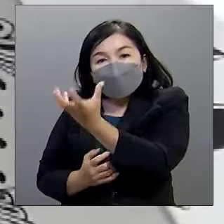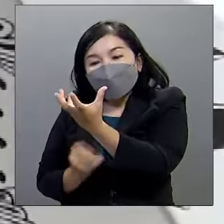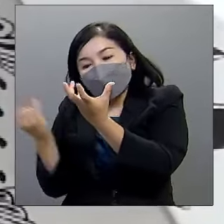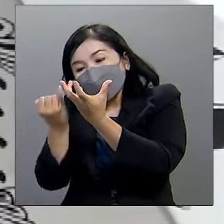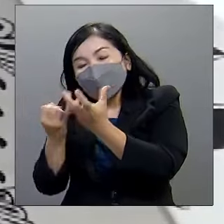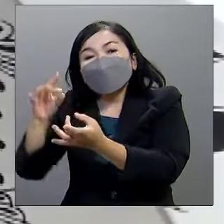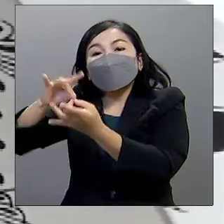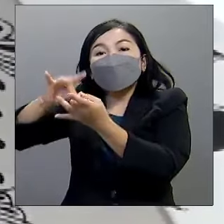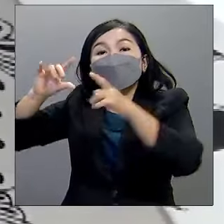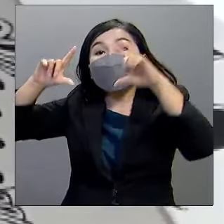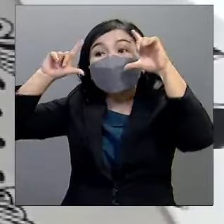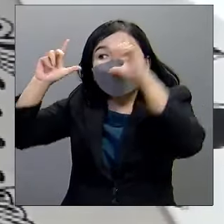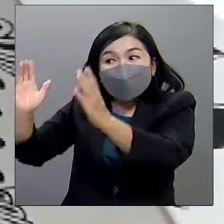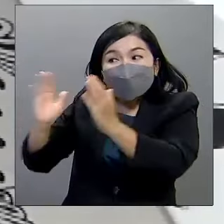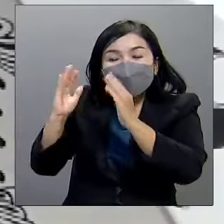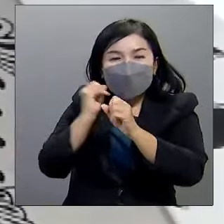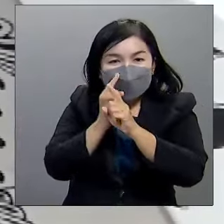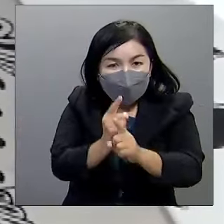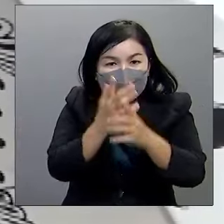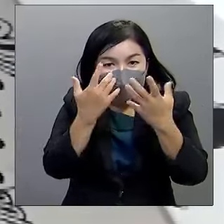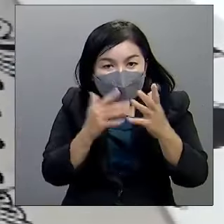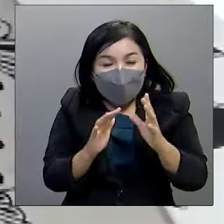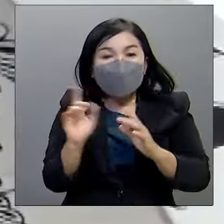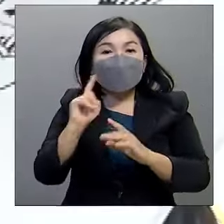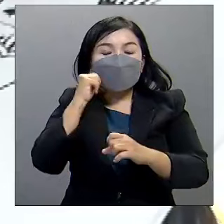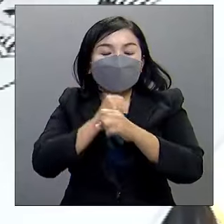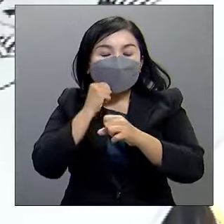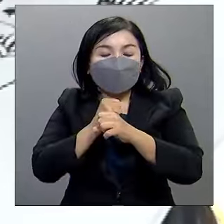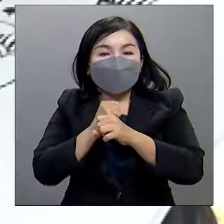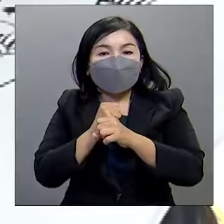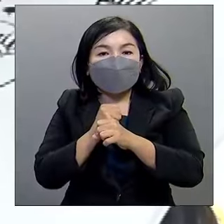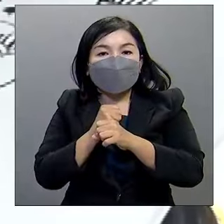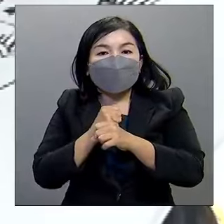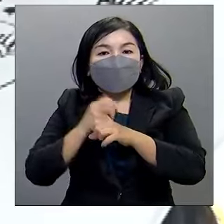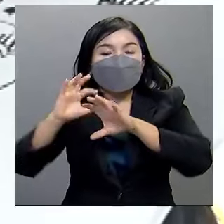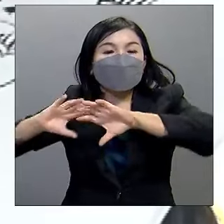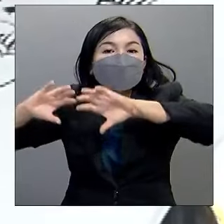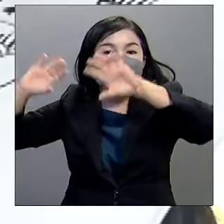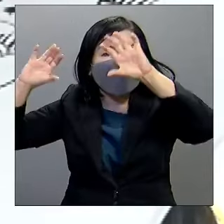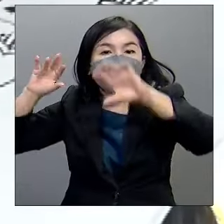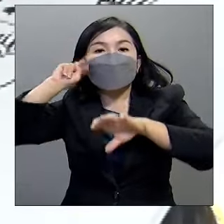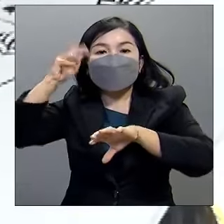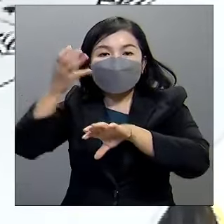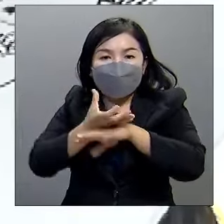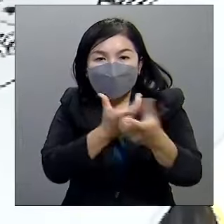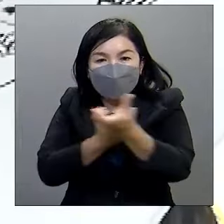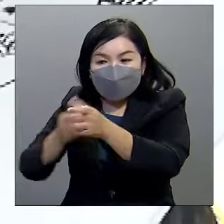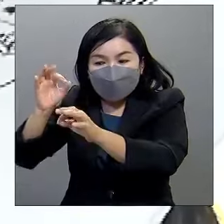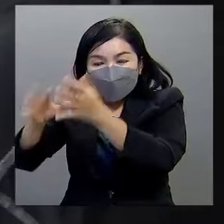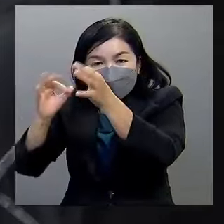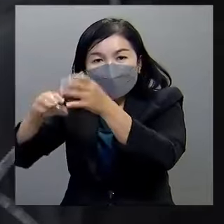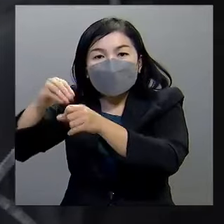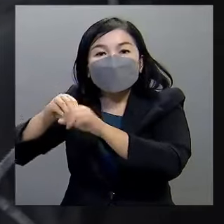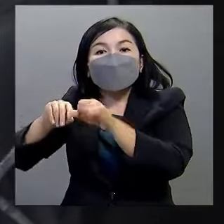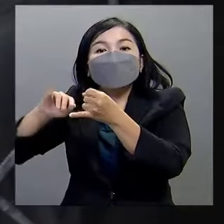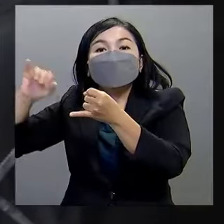ซึมซับมานะครับต่อมาตนเองได้เข้ามาทำงานในตำแหน่งพนักงานขับรถดับเพลิงซึ่งงานนั้นเป็นงานประจำแต่ก็ยังไม่ทิ้งงานทำเครื่องสังคโลกซึ่งตัวเองเนี่ยก็